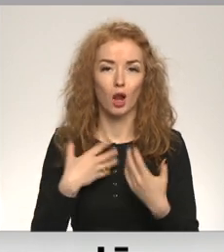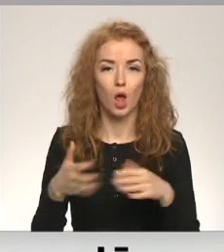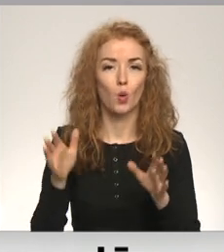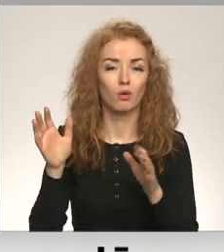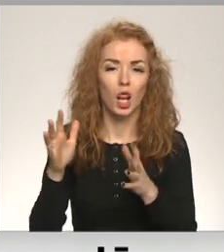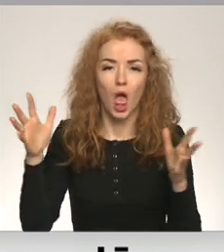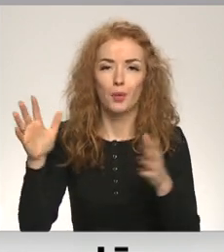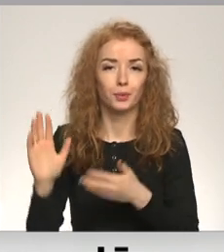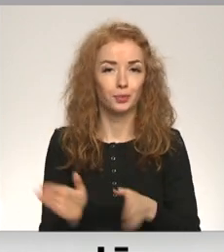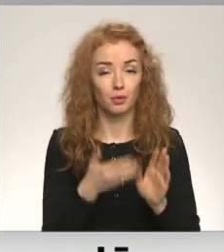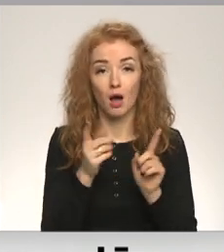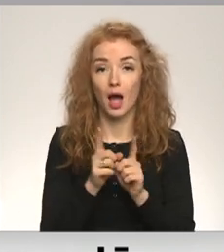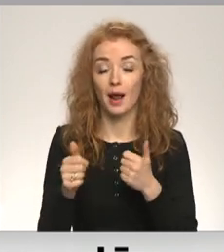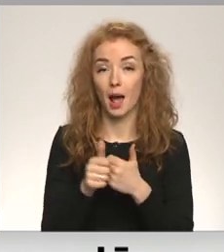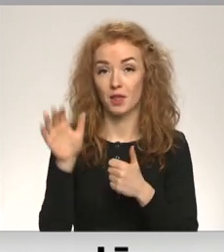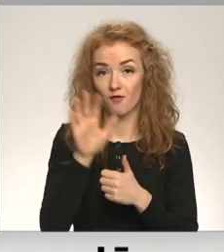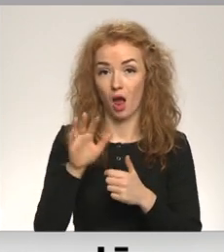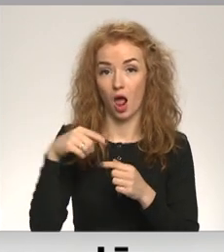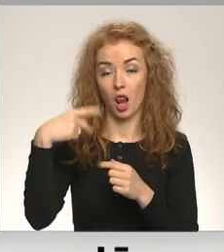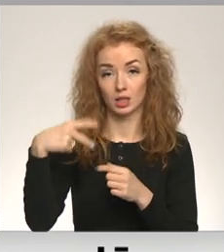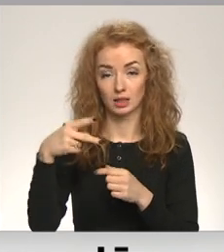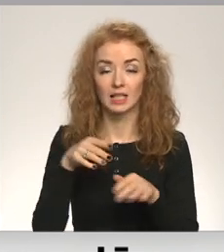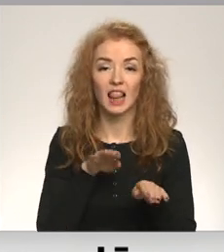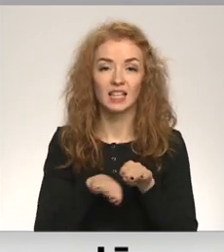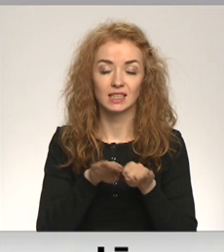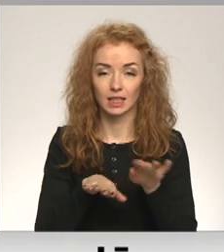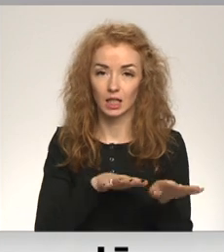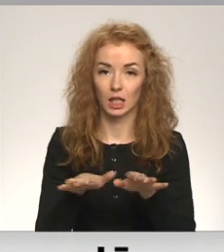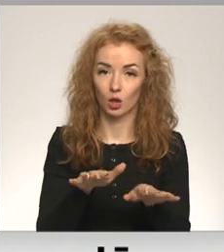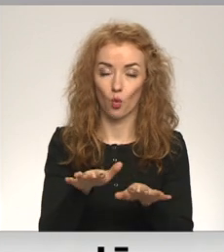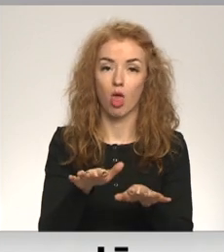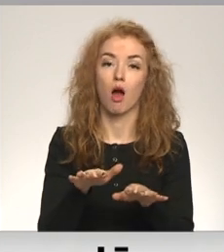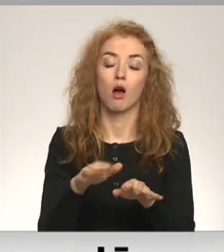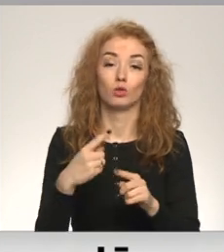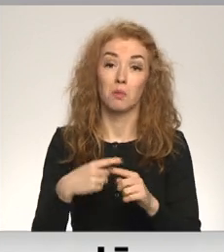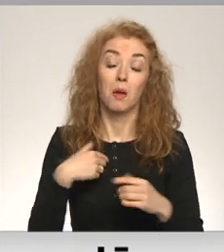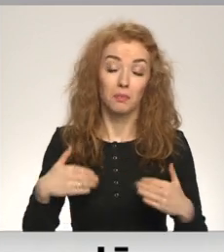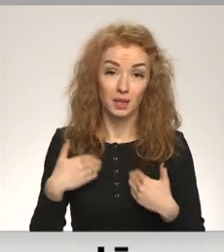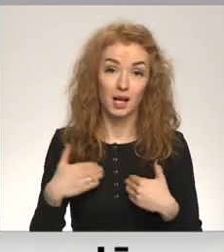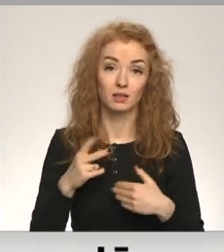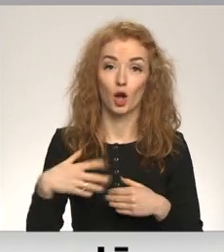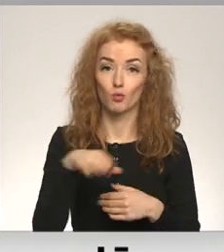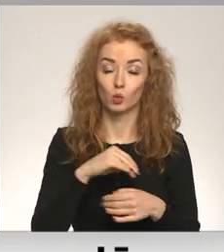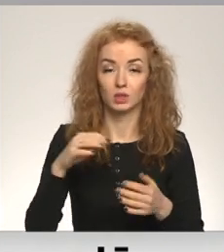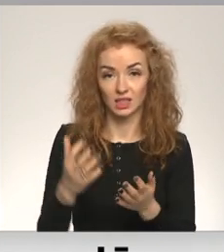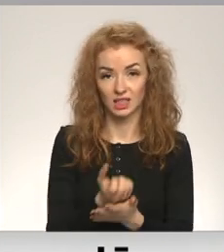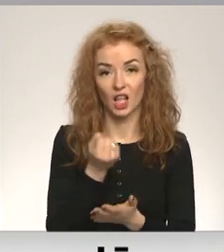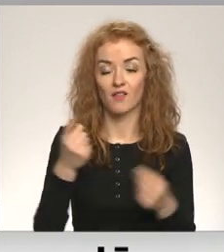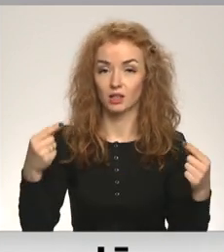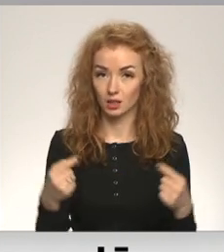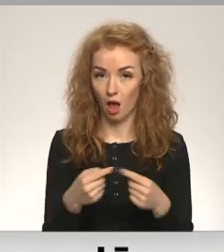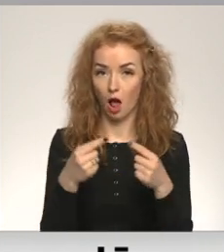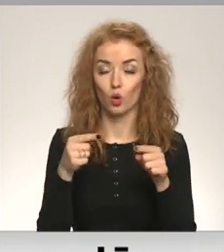Arī mūsu kaimiņu valstis ir atsevišķos jautājumos rīkojušās straujāk, un ir prieks, ka mums ir izdevies tomēr salāgot